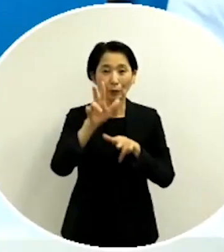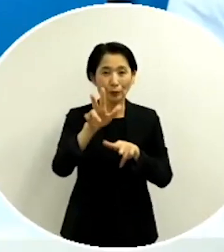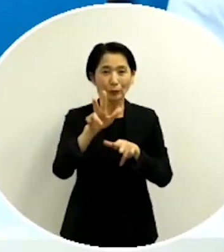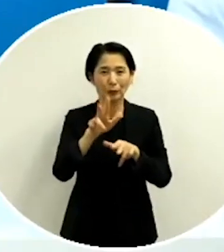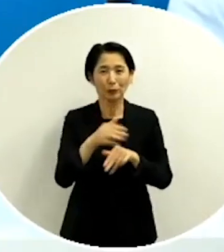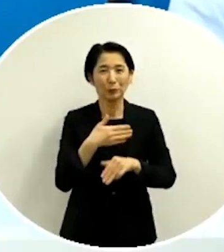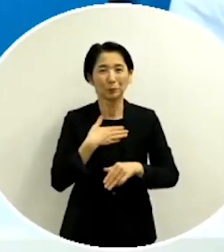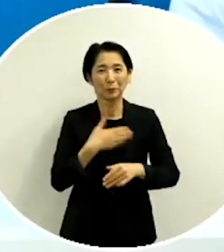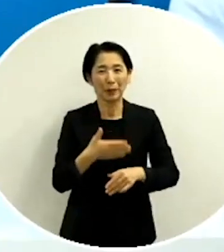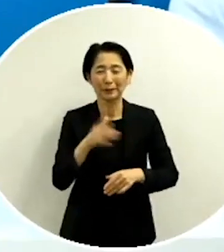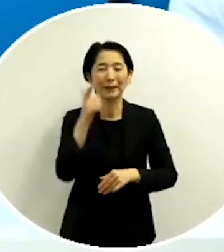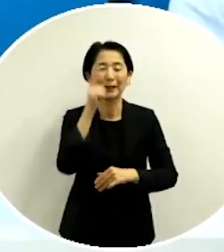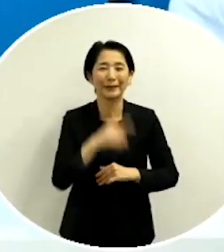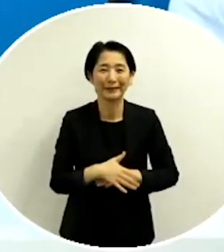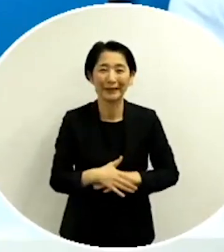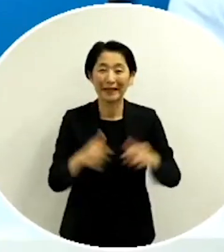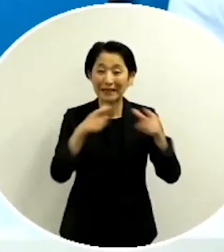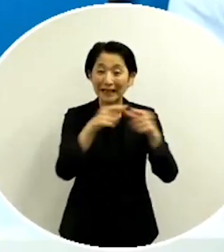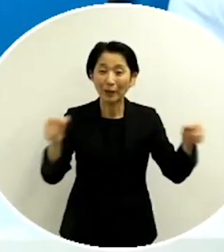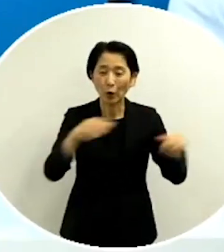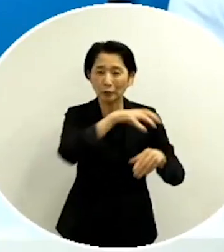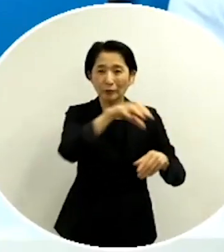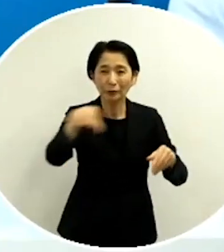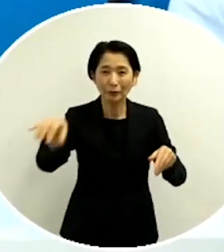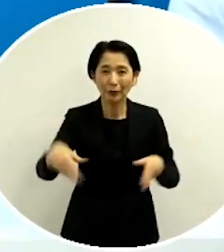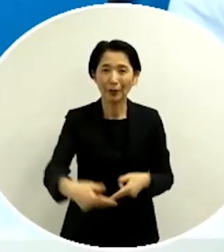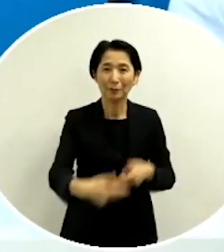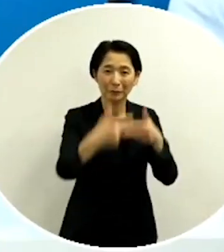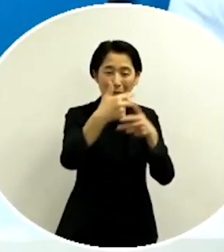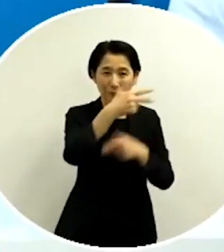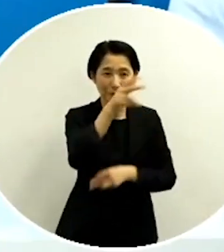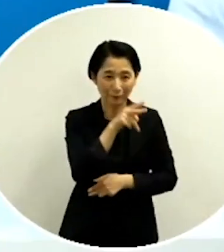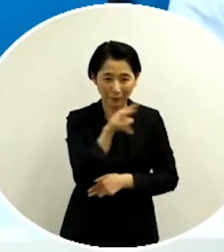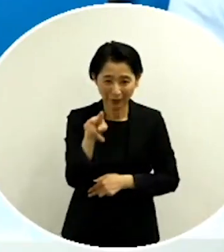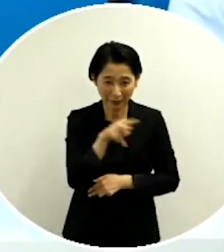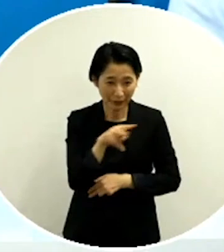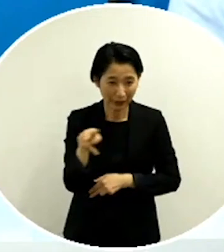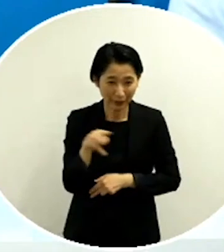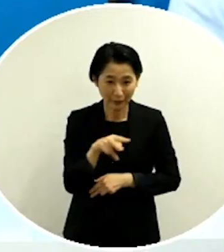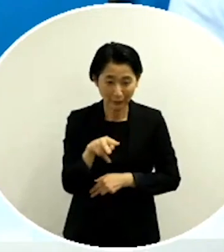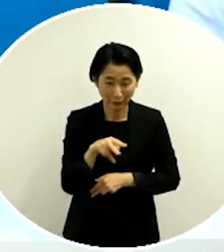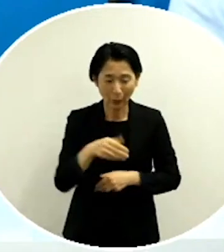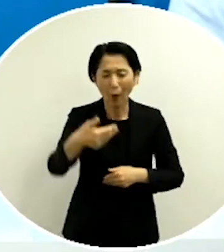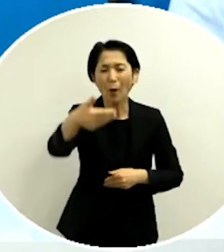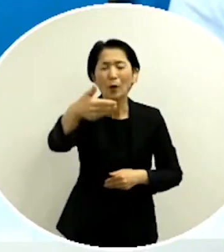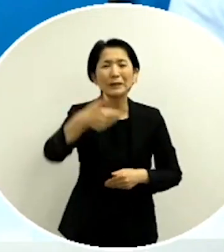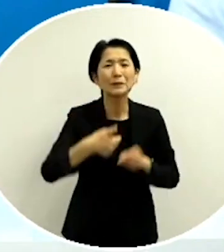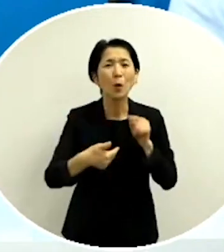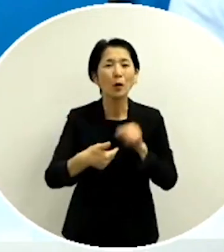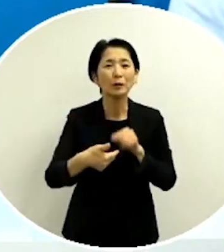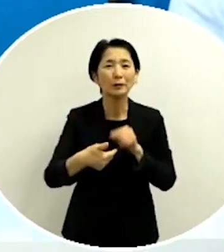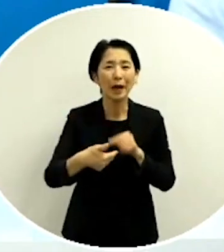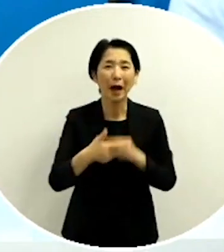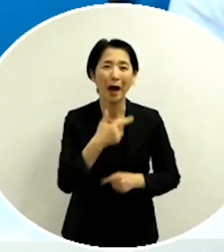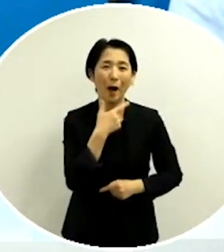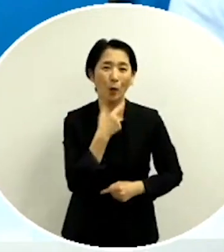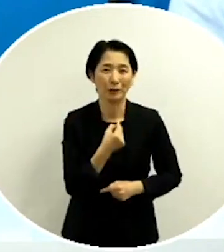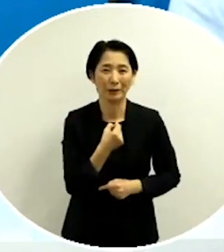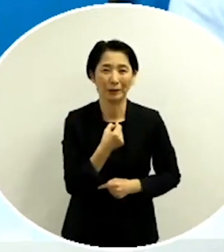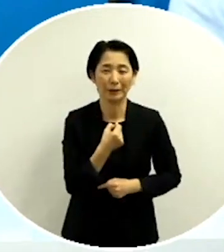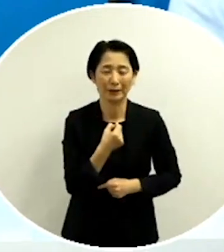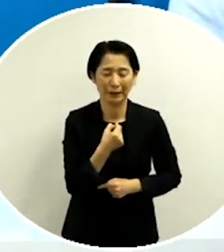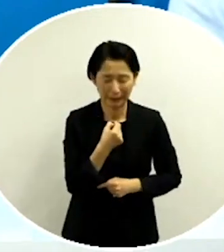つもりじゃないんですよただの全国でこうして画像で見て頂いてる皆さんからの質問も受けたかったなあっていうのがですね